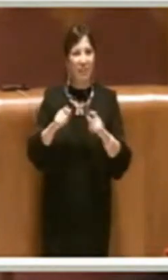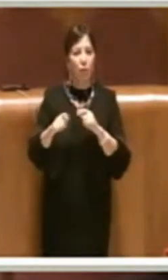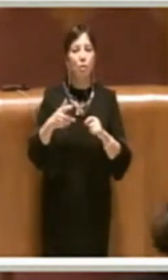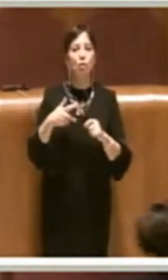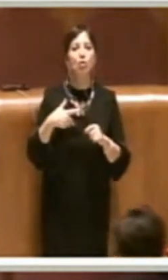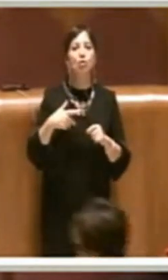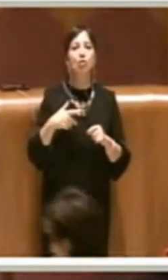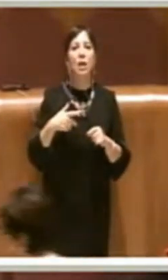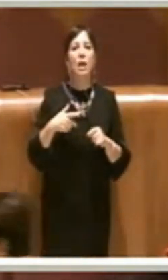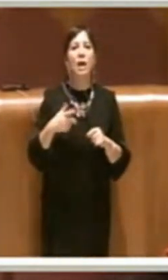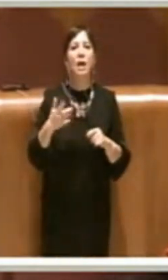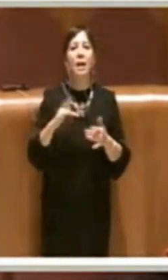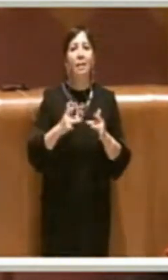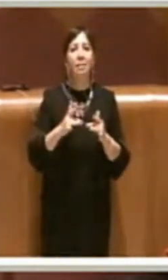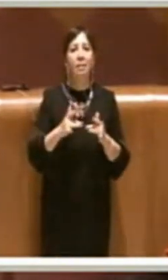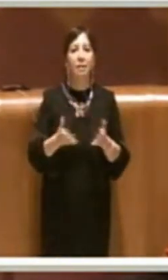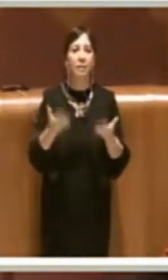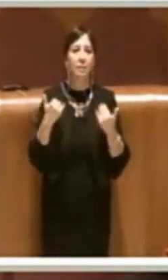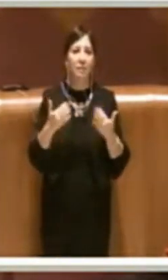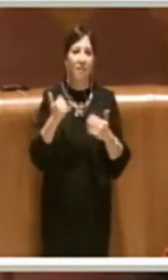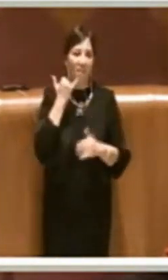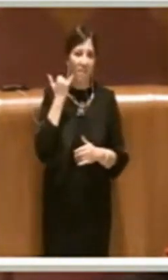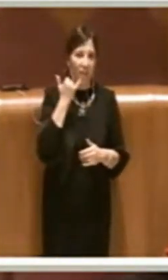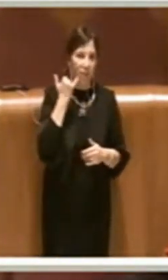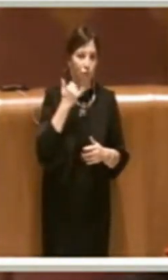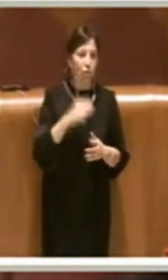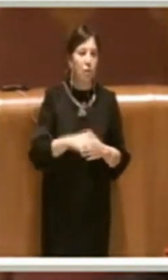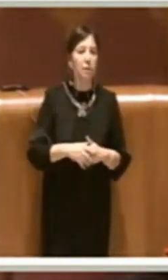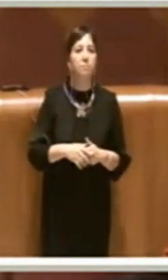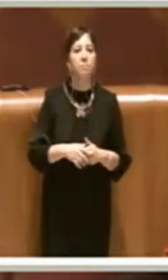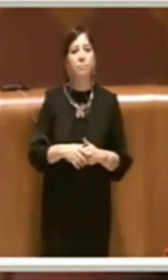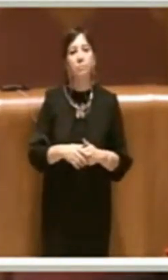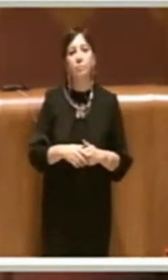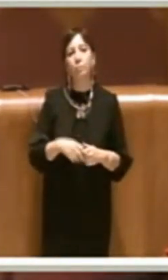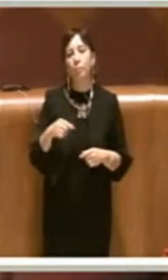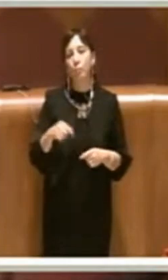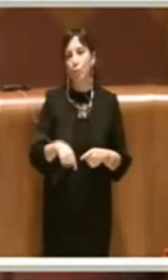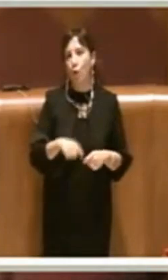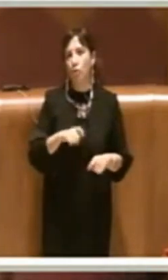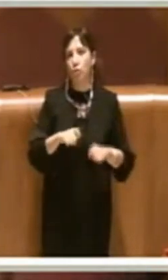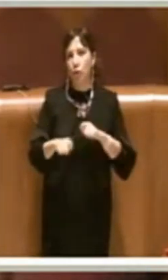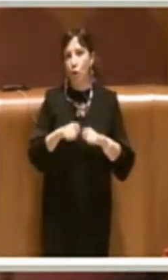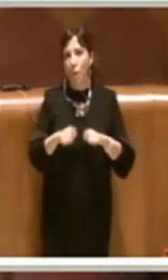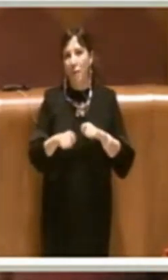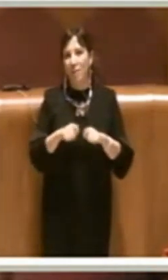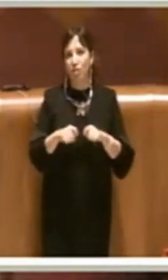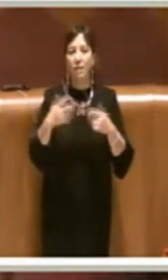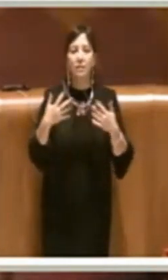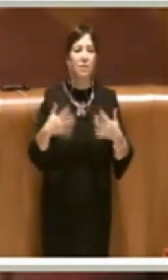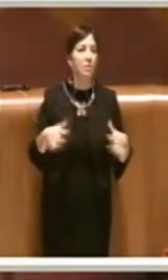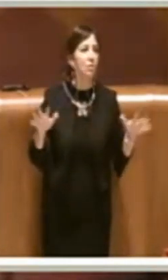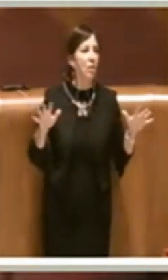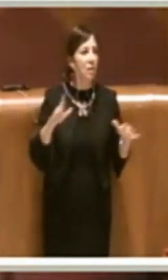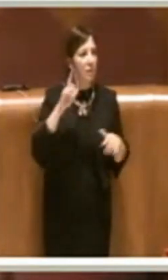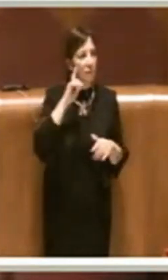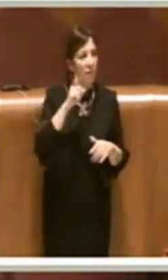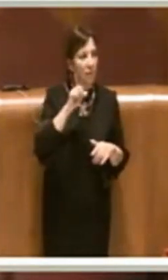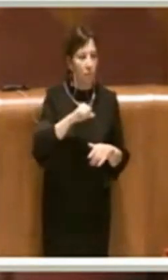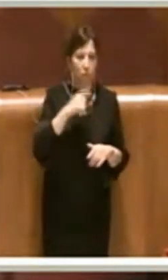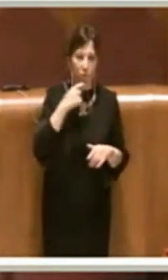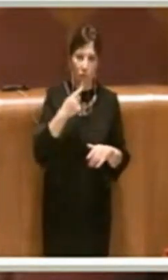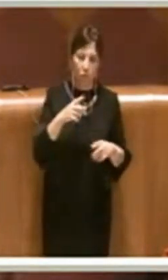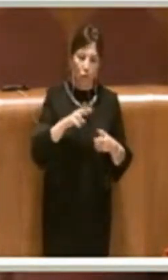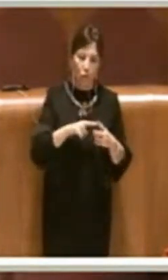del shopping via internet. Ecco, oggi i commercianti hanno, se possiamo dire,